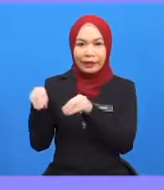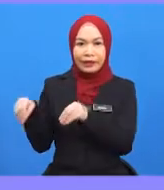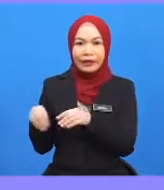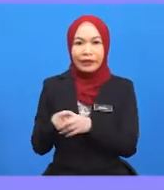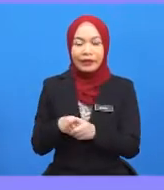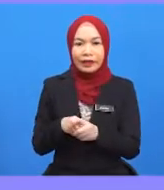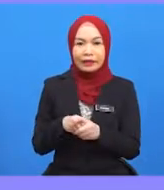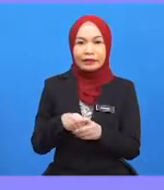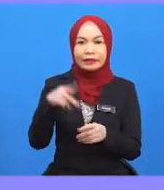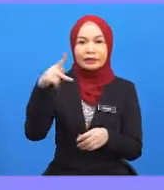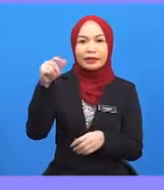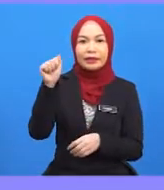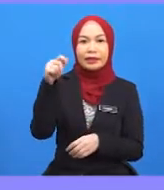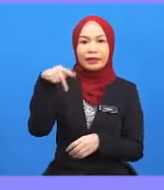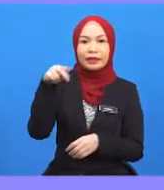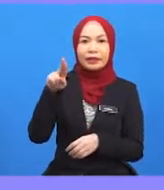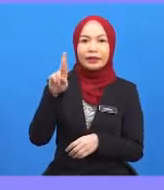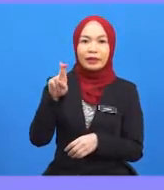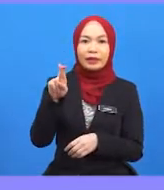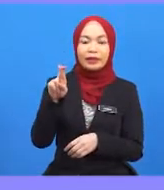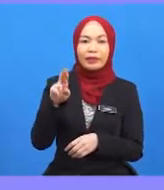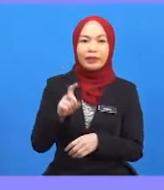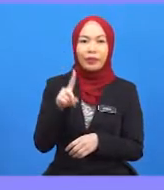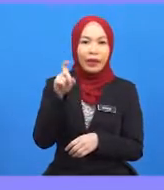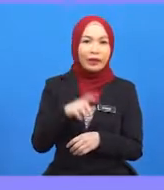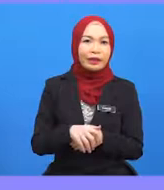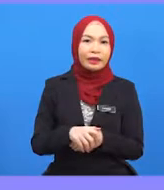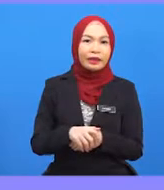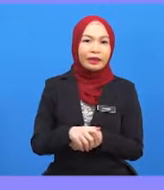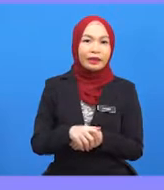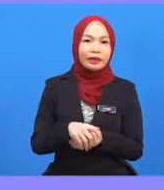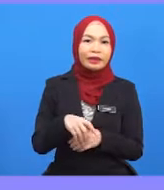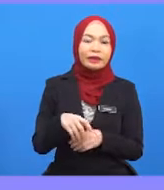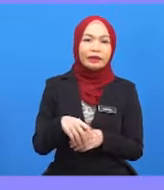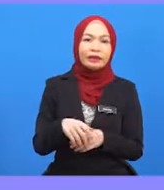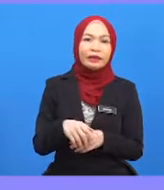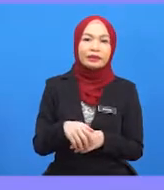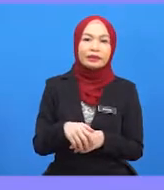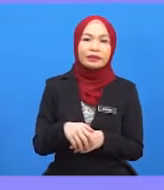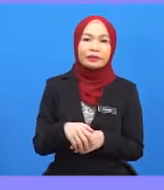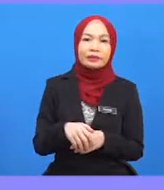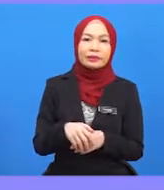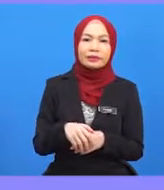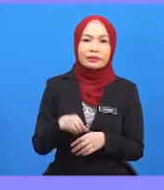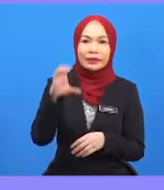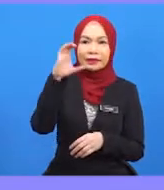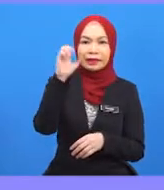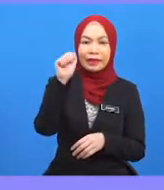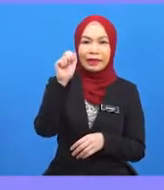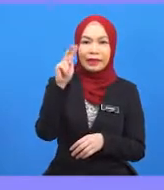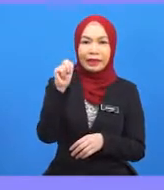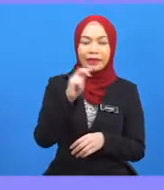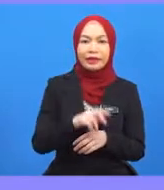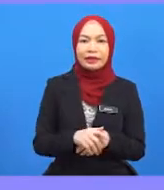kapur mati iaitu kalsium hidroksida yang bersifat alkali digunakan untuk